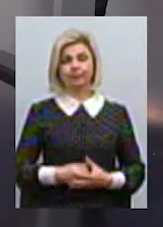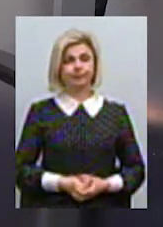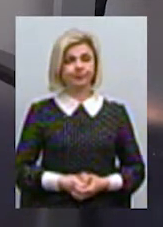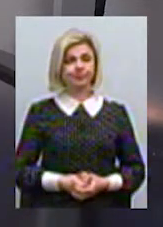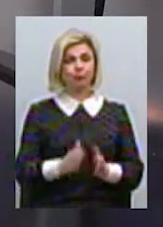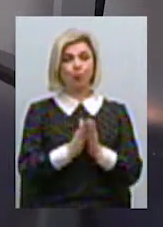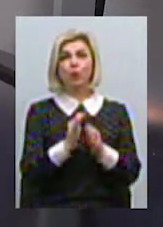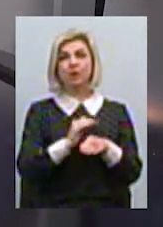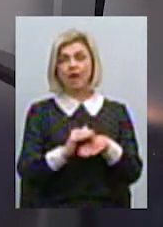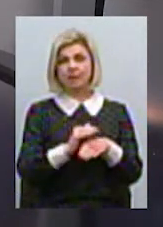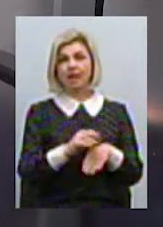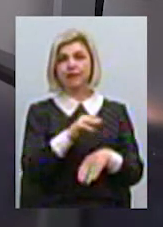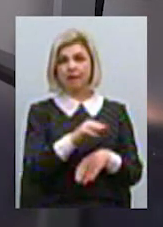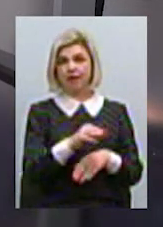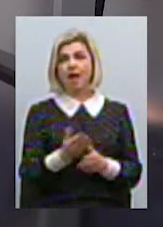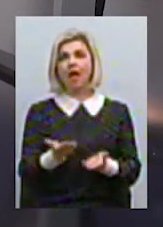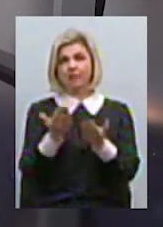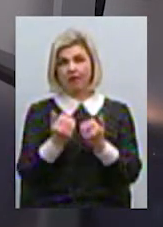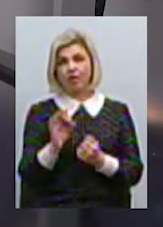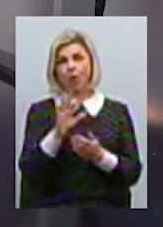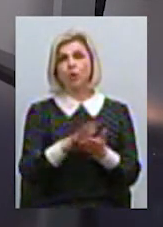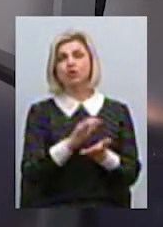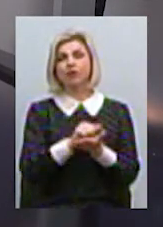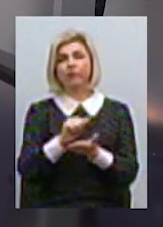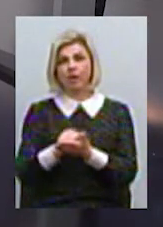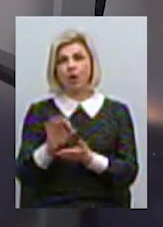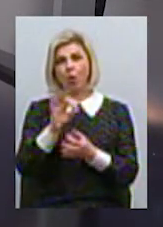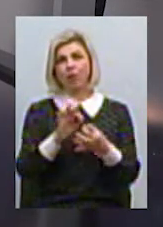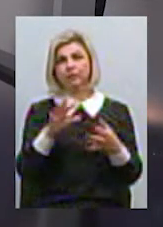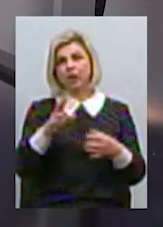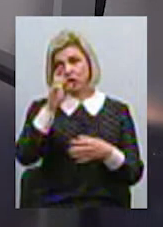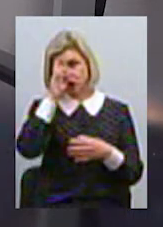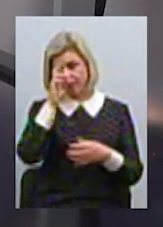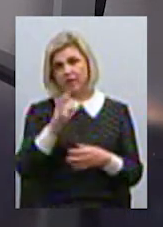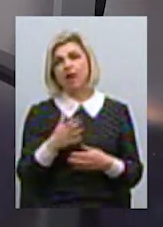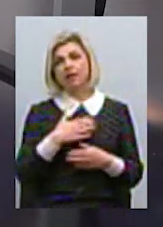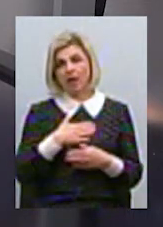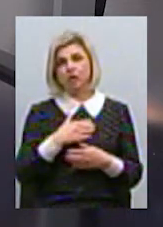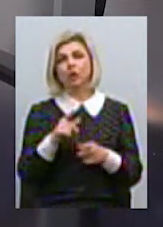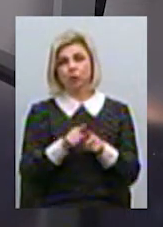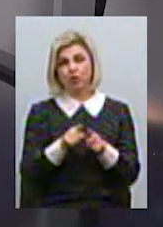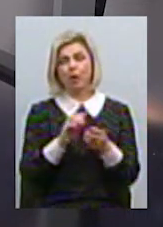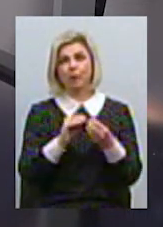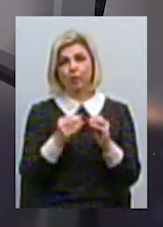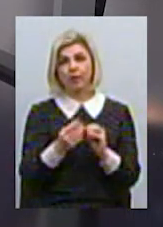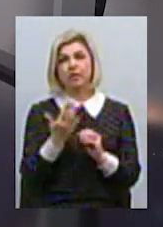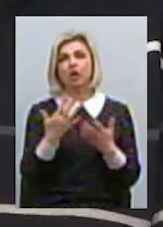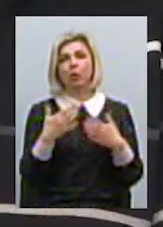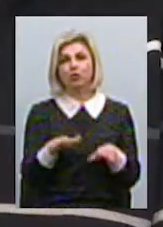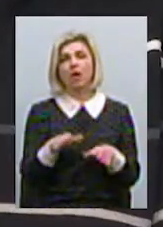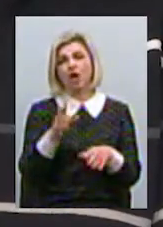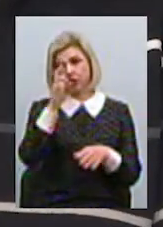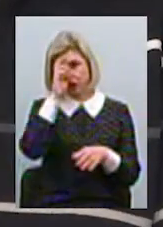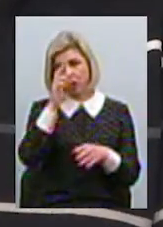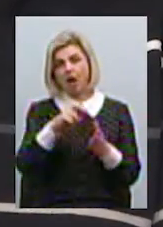Тетяна. Роман Іванович, давайте про ЗМІ, роздержавлення. В нашій області також, воно також з проблемами. Скільки вже роздержавилось,